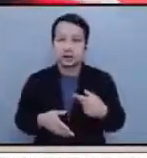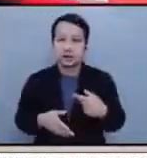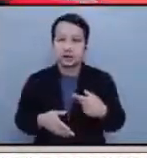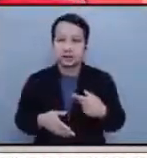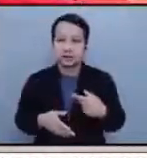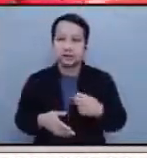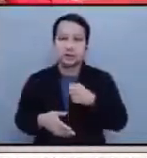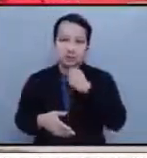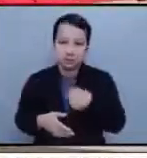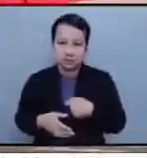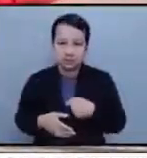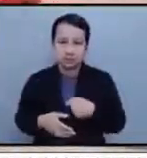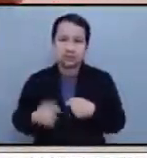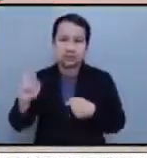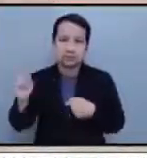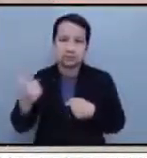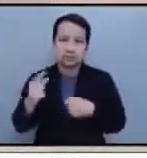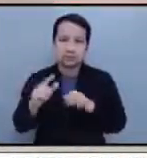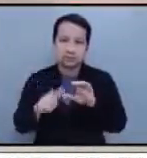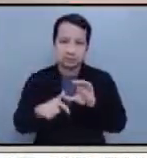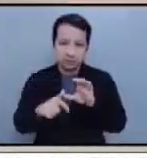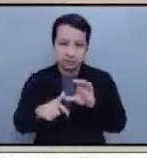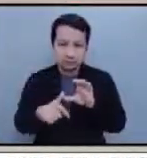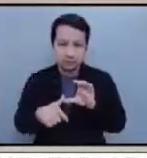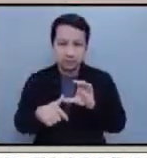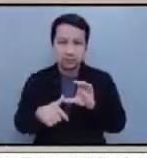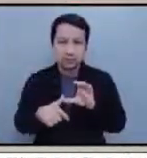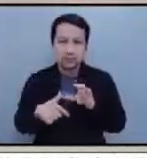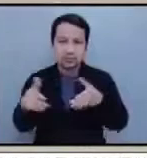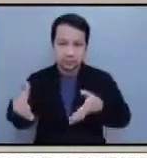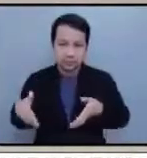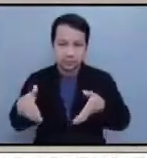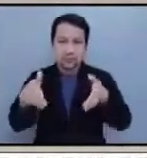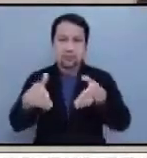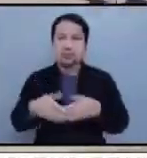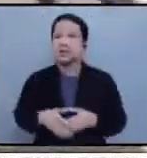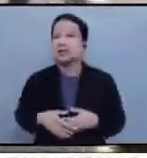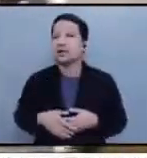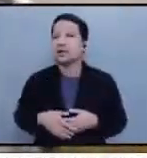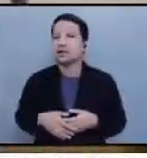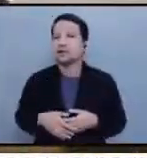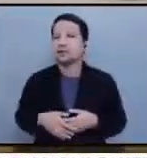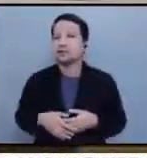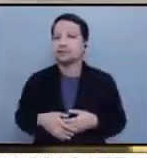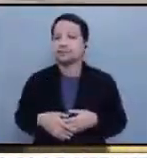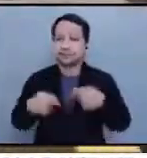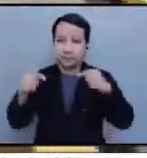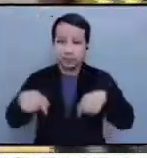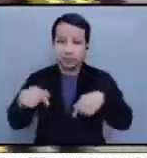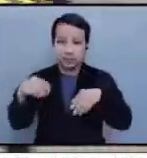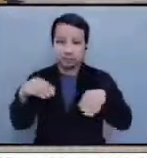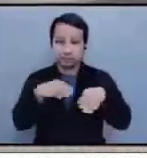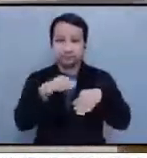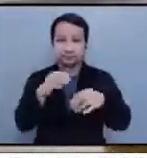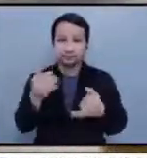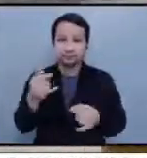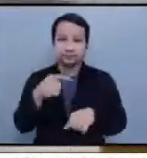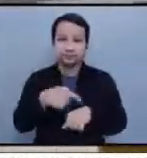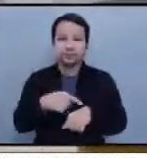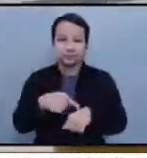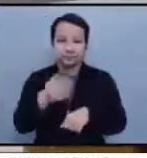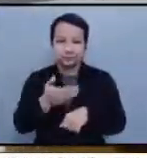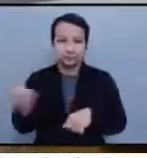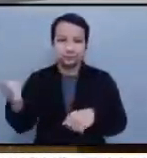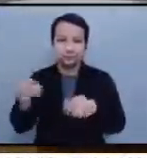or persons with disability lane. Samantala, yung lagay naman ng trapiko sa oras na ito,